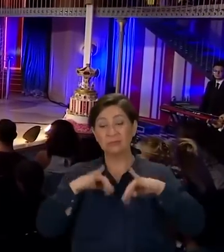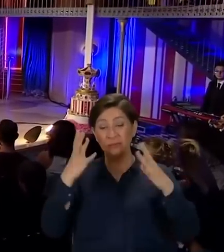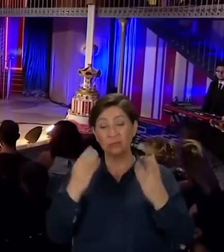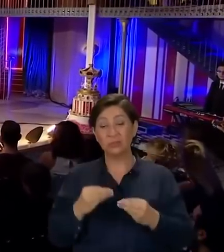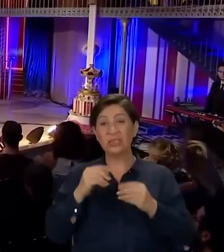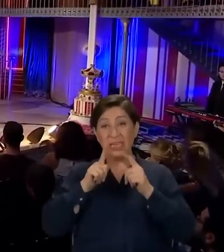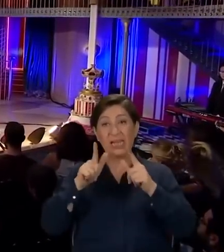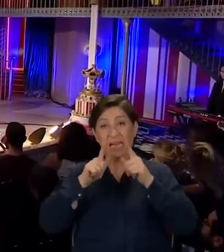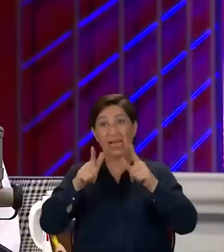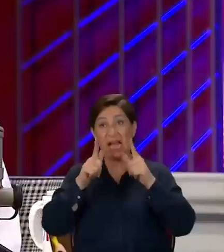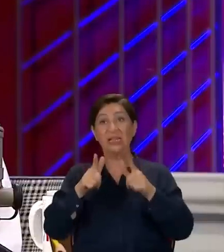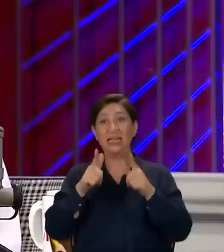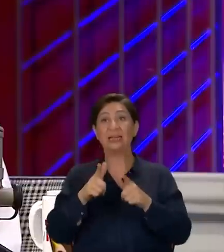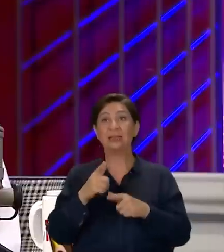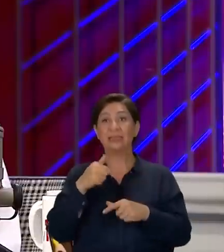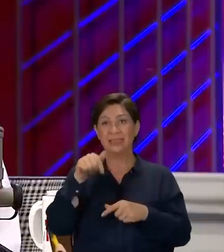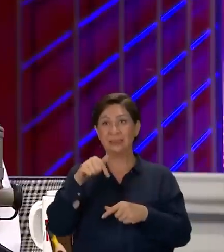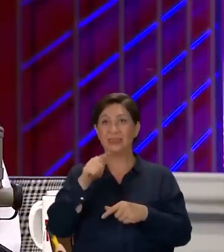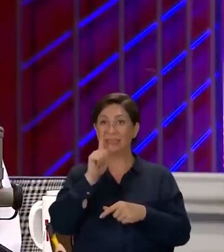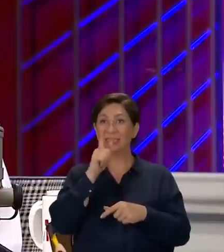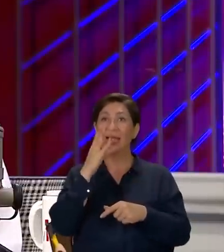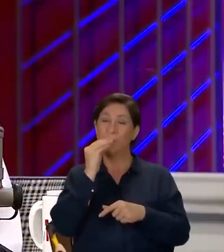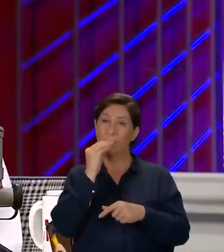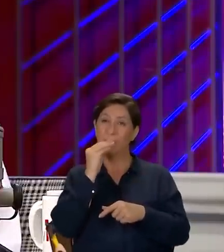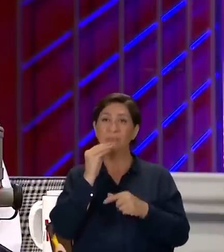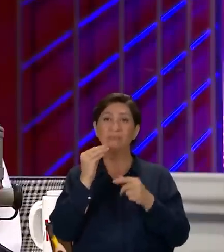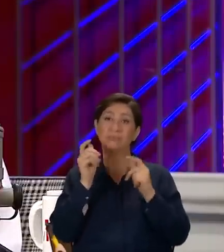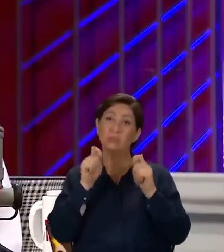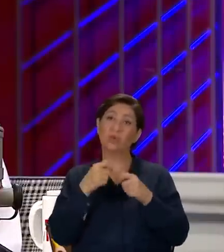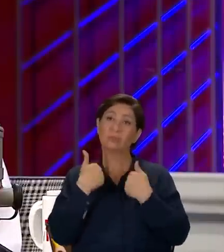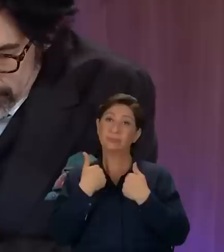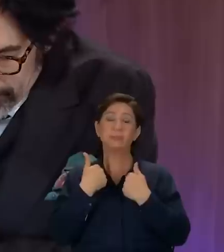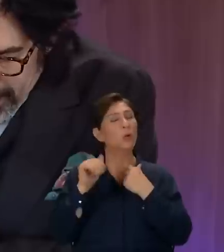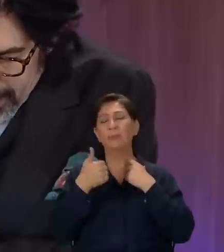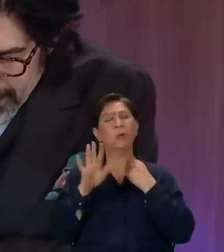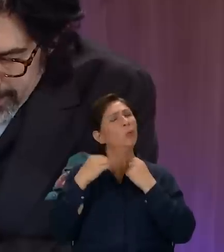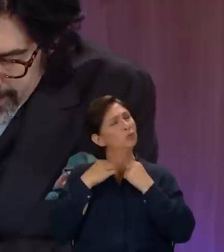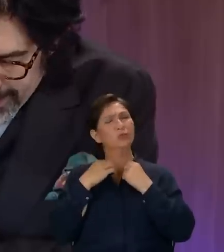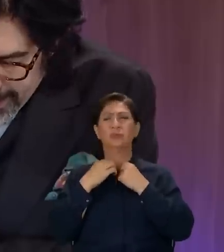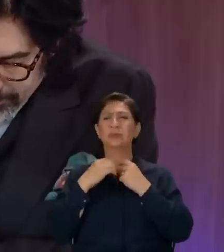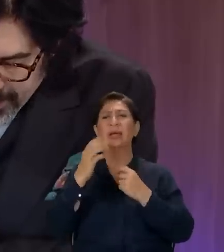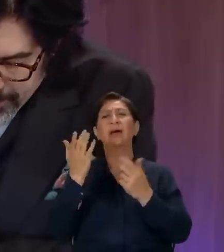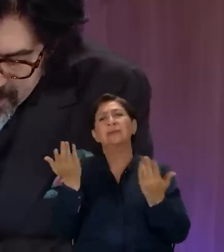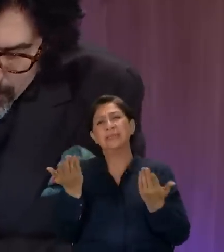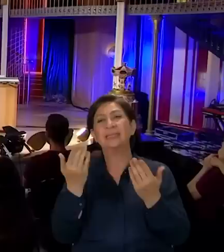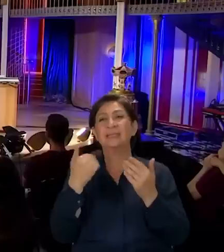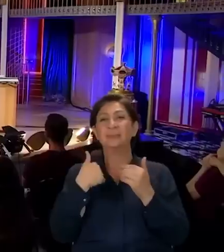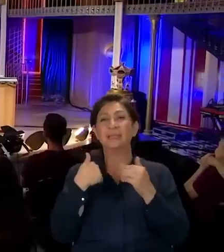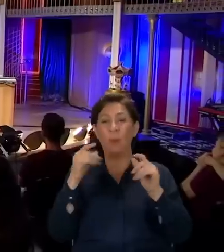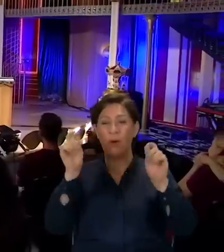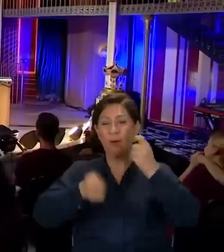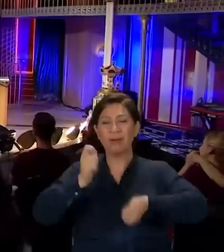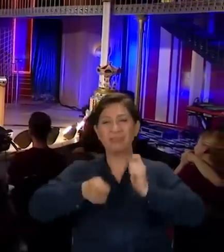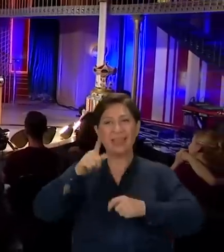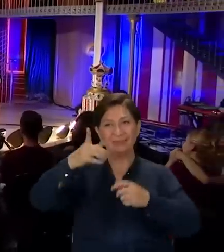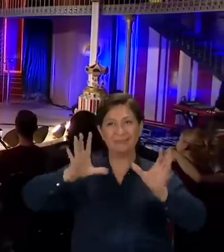üstüne anıra anıra söylüyorum. Şimdi evet. De öyle yapacağım. Şimdi öyle yapabiliriz. Yapacağım. Evet. Olsun. Zaten bizim